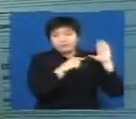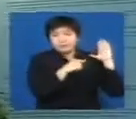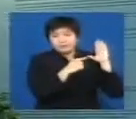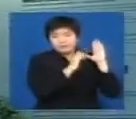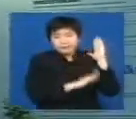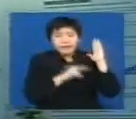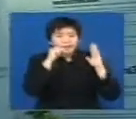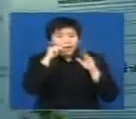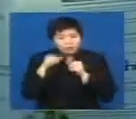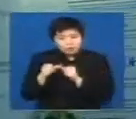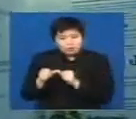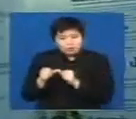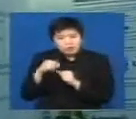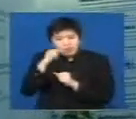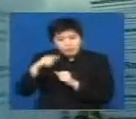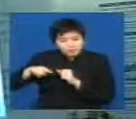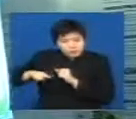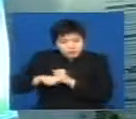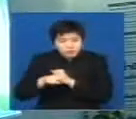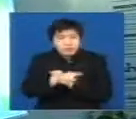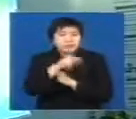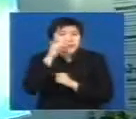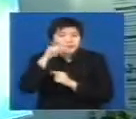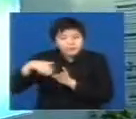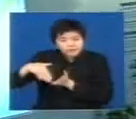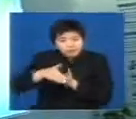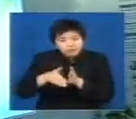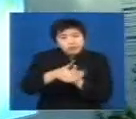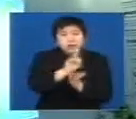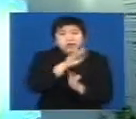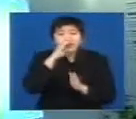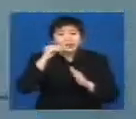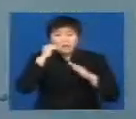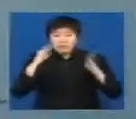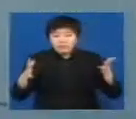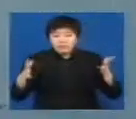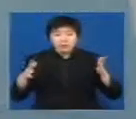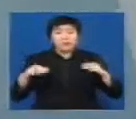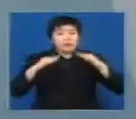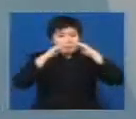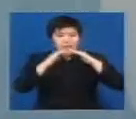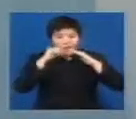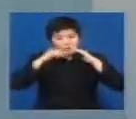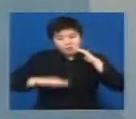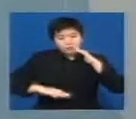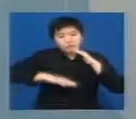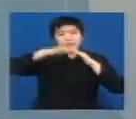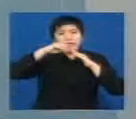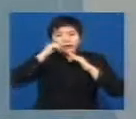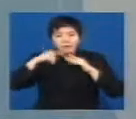น้ำมีที่อยู่น้ำมีที่ไป น้ำมีที่ไปนะฮะน้ำไม่มีที่อยู่ก็ท่วมบ้านนะน้ำไม่มีที่ไปก็ท่วมบ้านอ่ะรับร